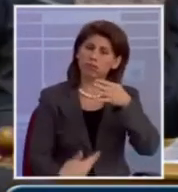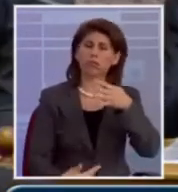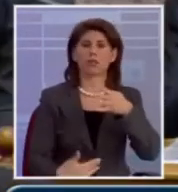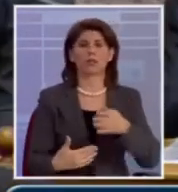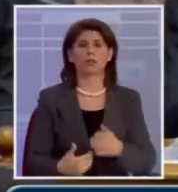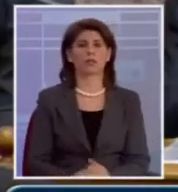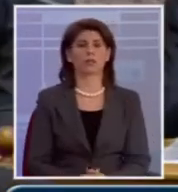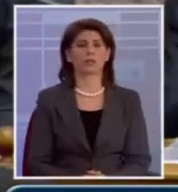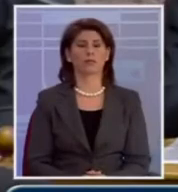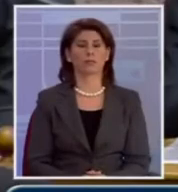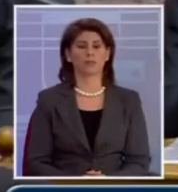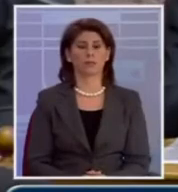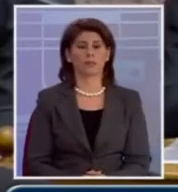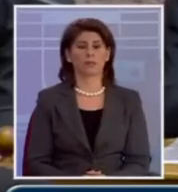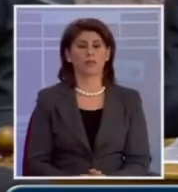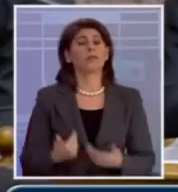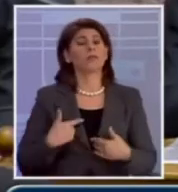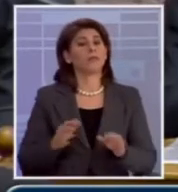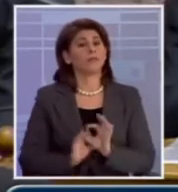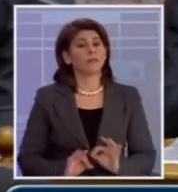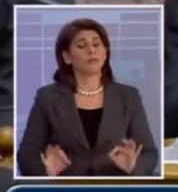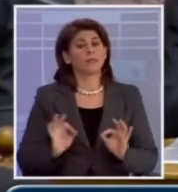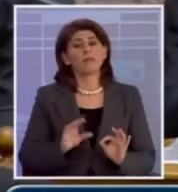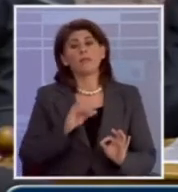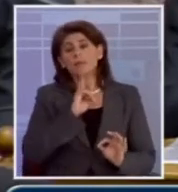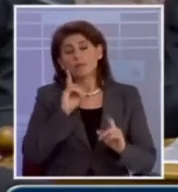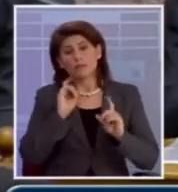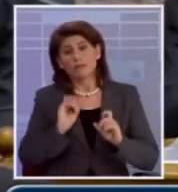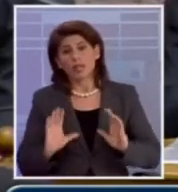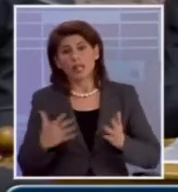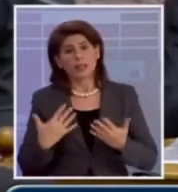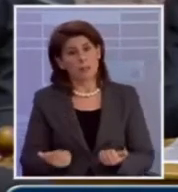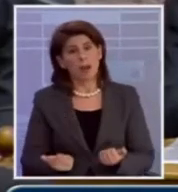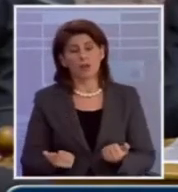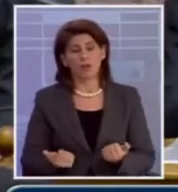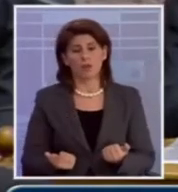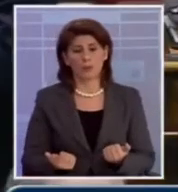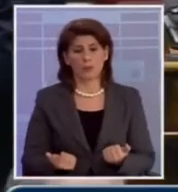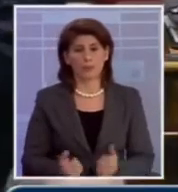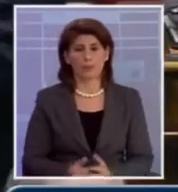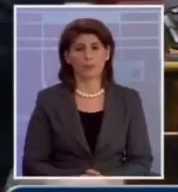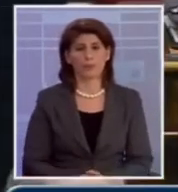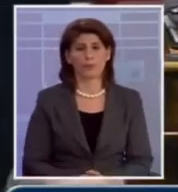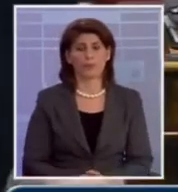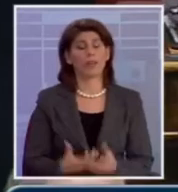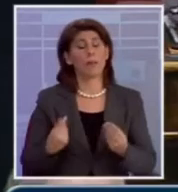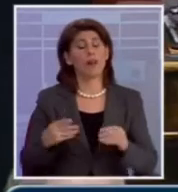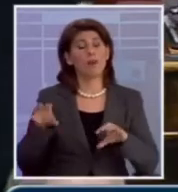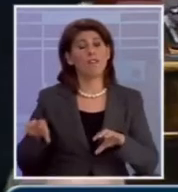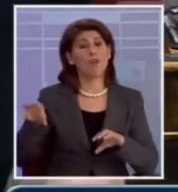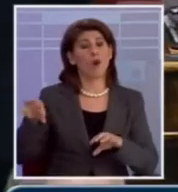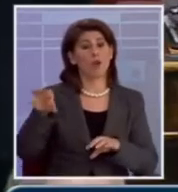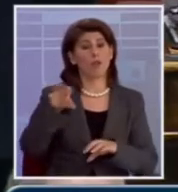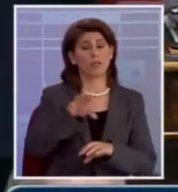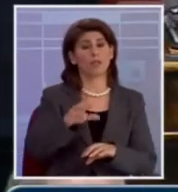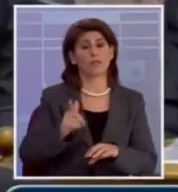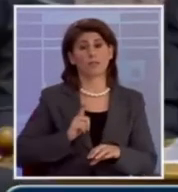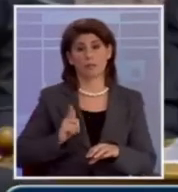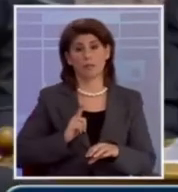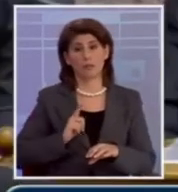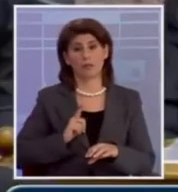Είχα ετοιμάσει όπως όφυλα, διότι υπάρχουν και πάρα πολλοί φορείς που περιμένουν